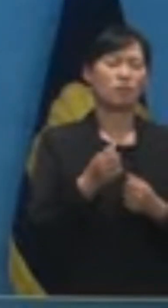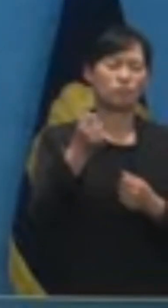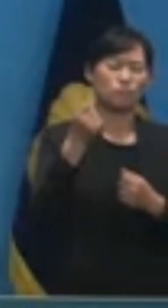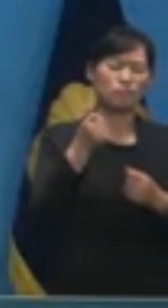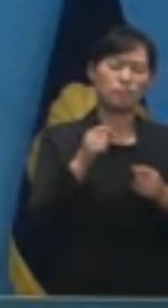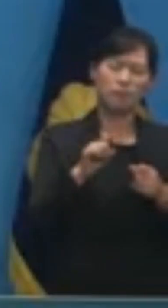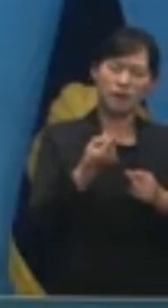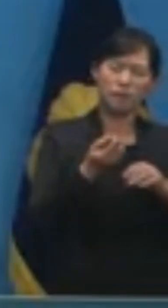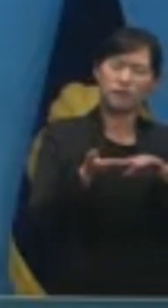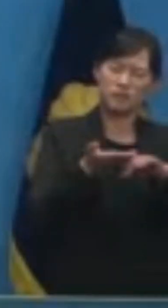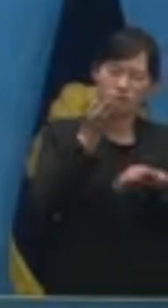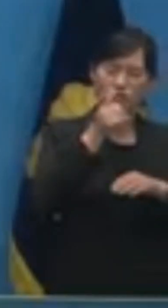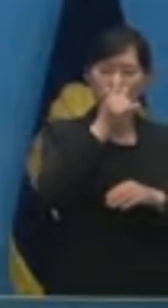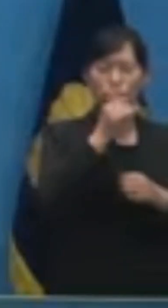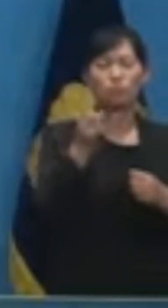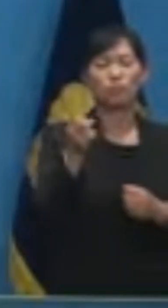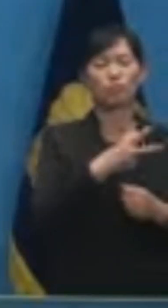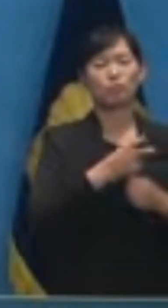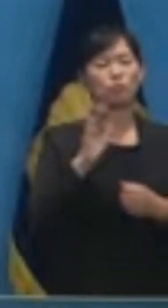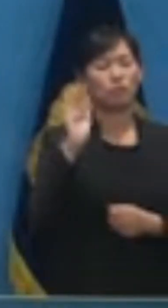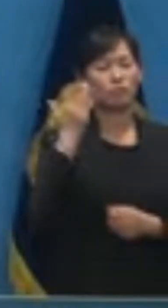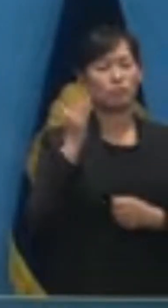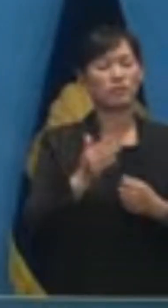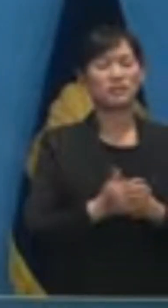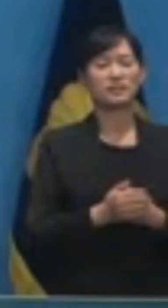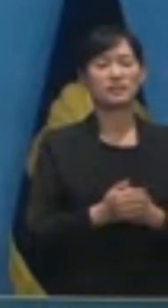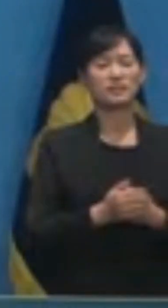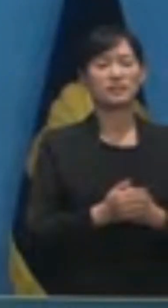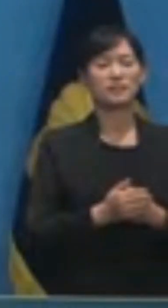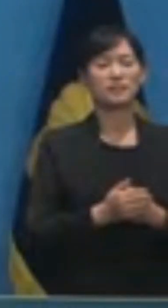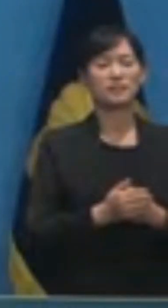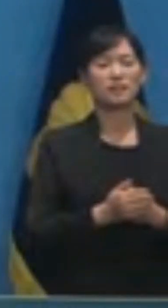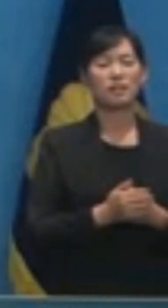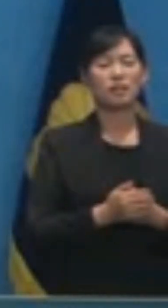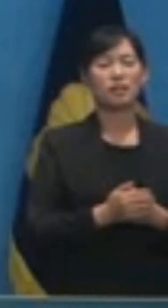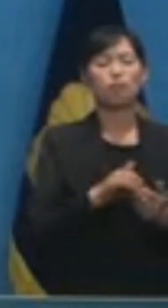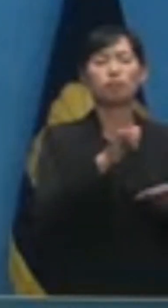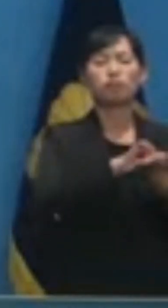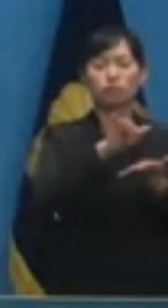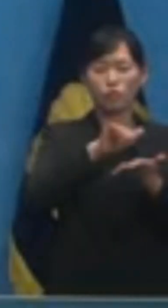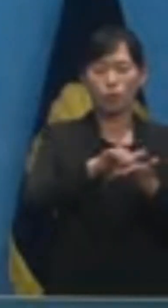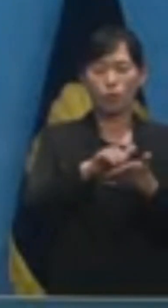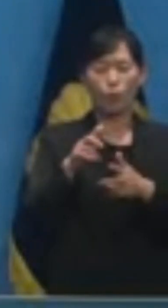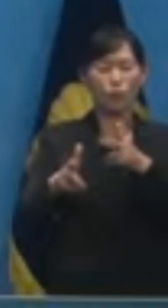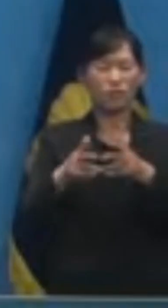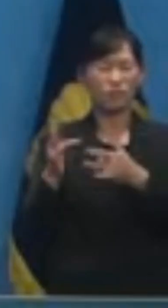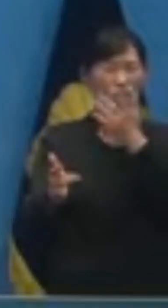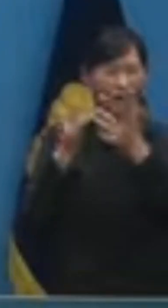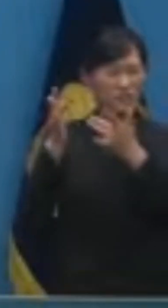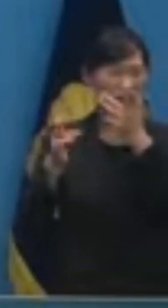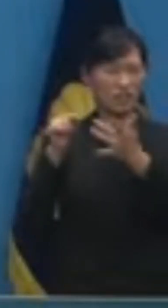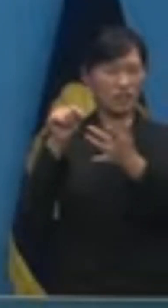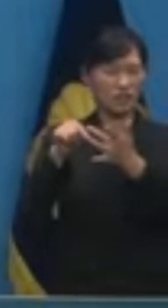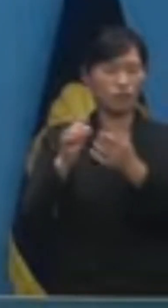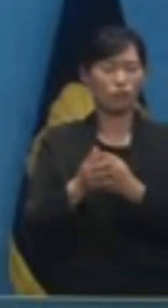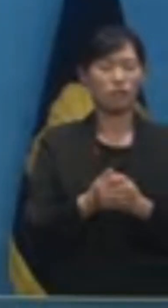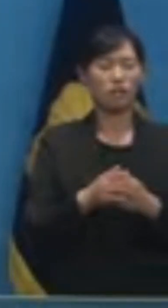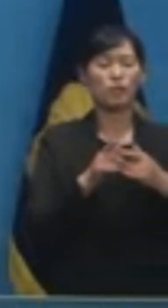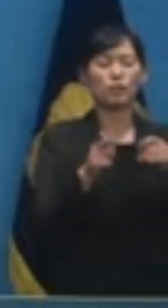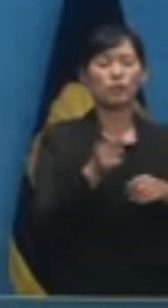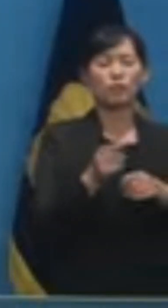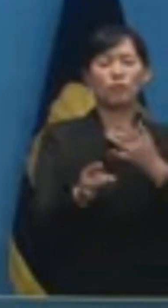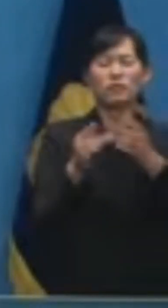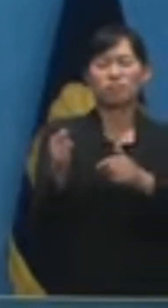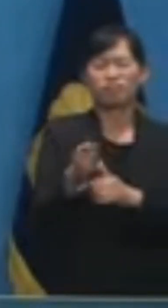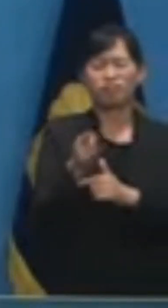달했고, 최근에는 경북 문경, 공장화재 등 수많은 소방공무원들이